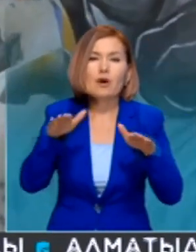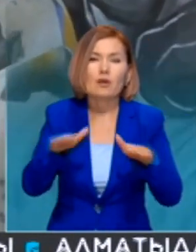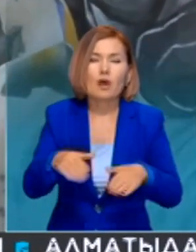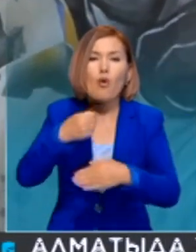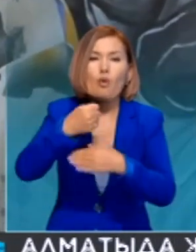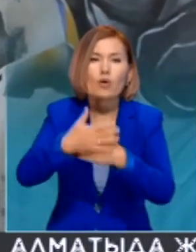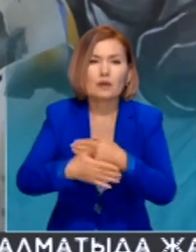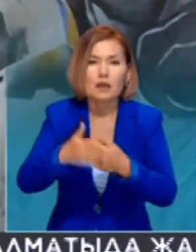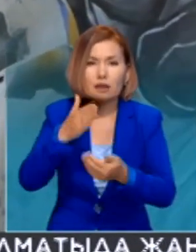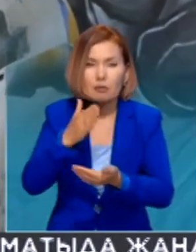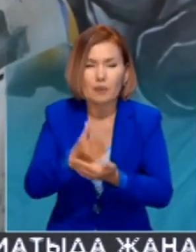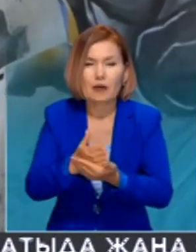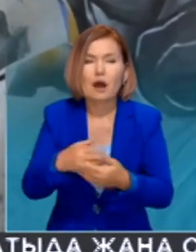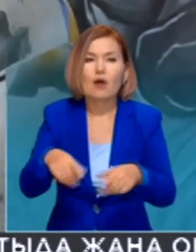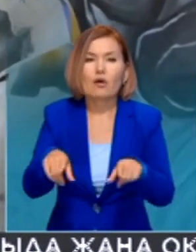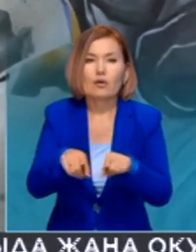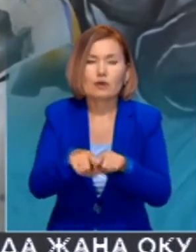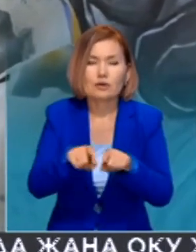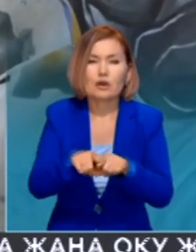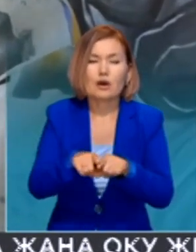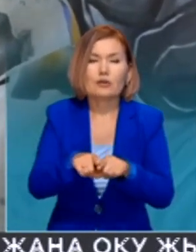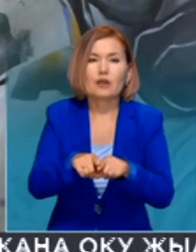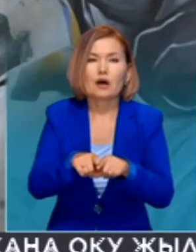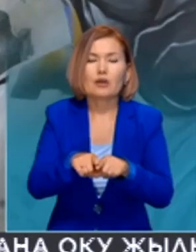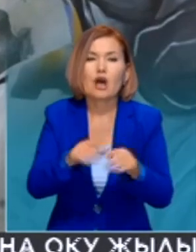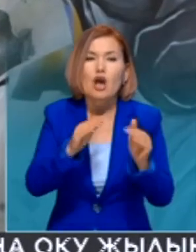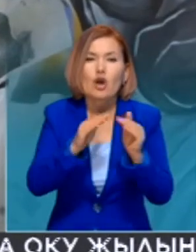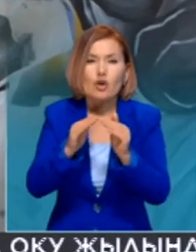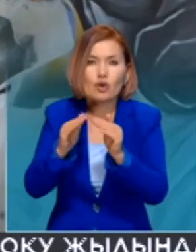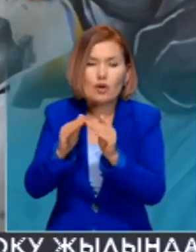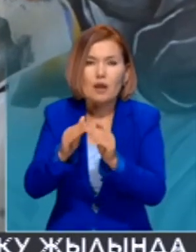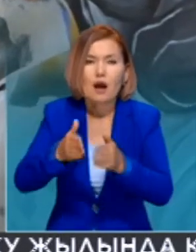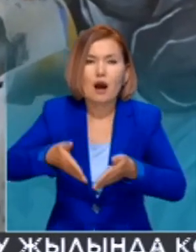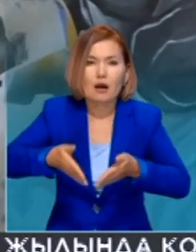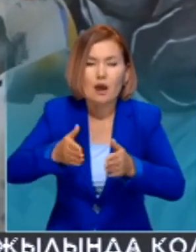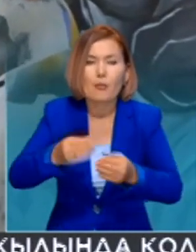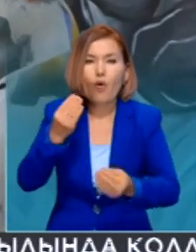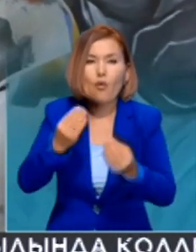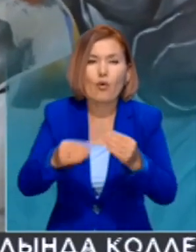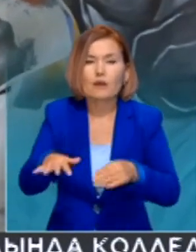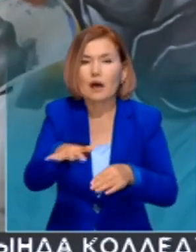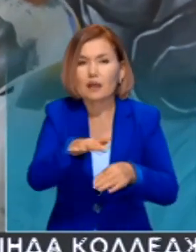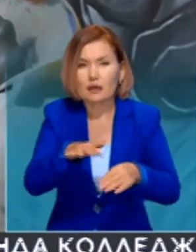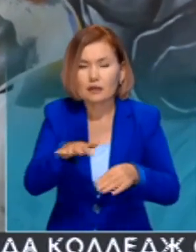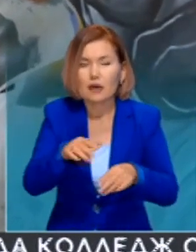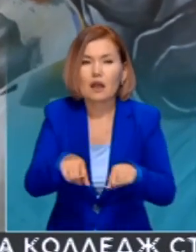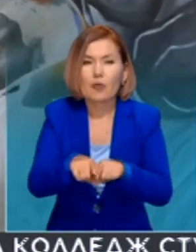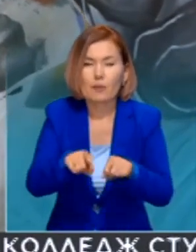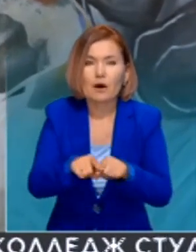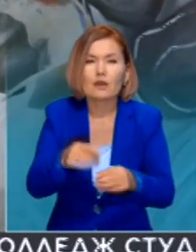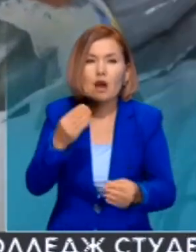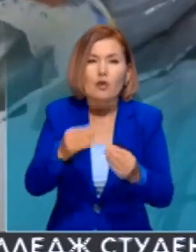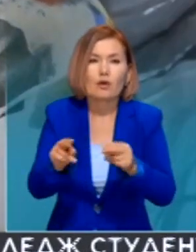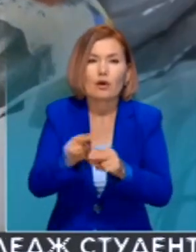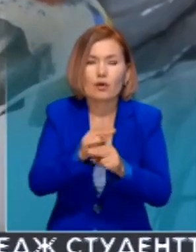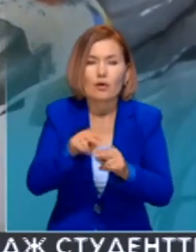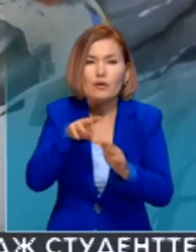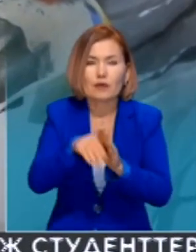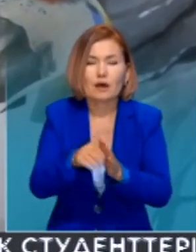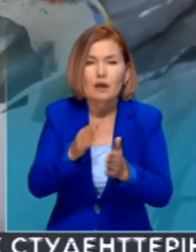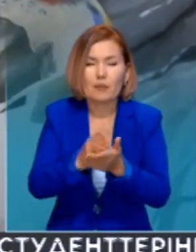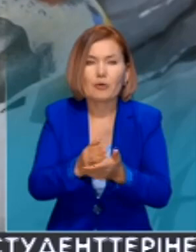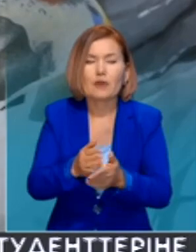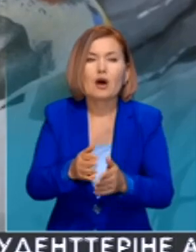бар. Сосын кейін үй арасындағы ойын алаңдар, балаларға арналған ойын алаңдар жақсы артылып жатыр. Облыс